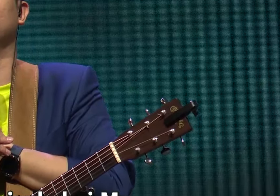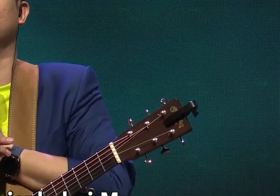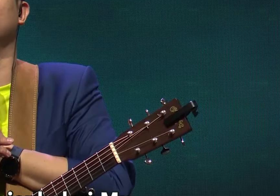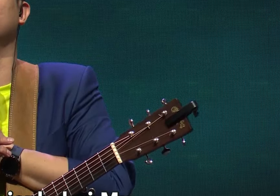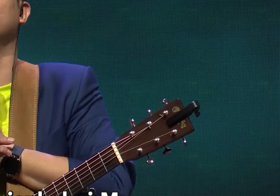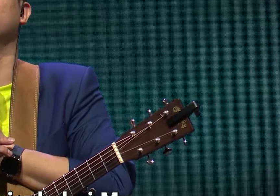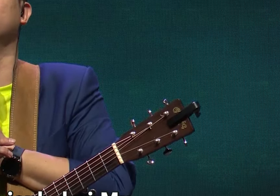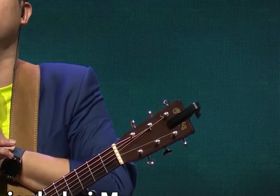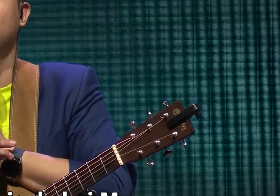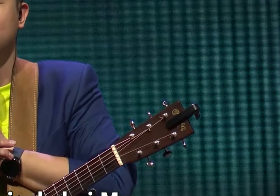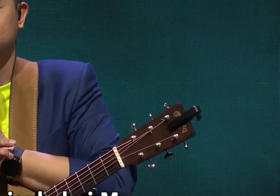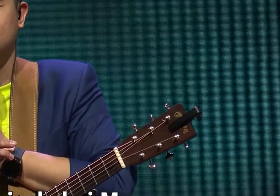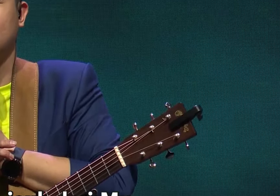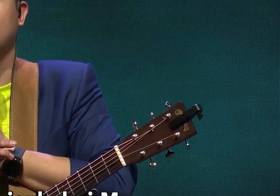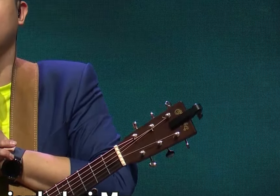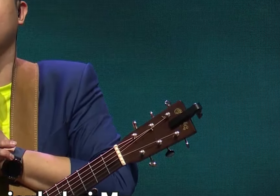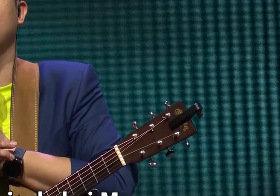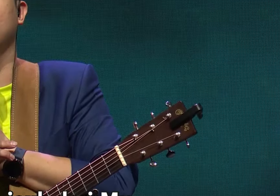mampu